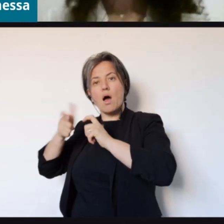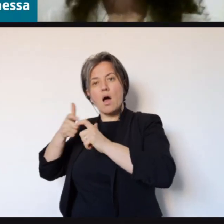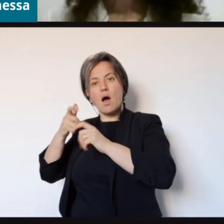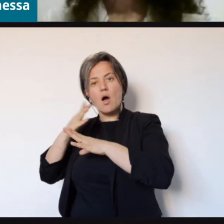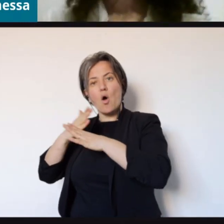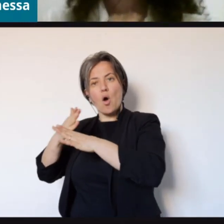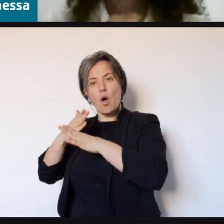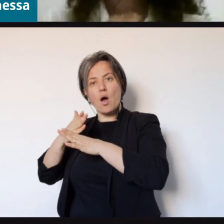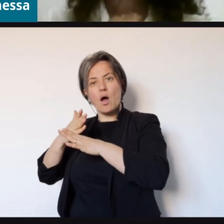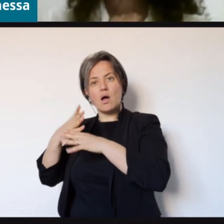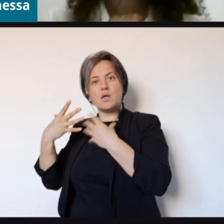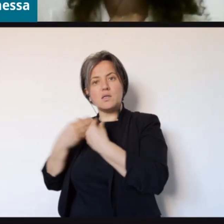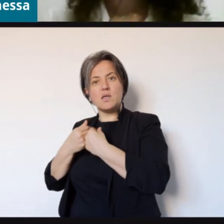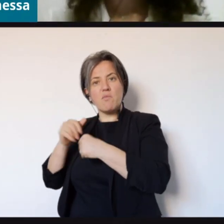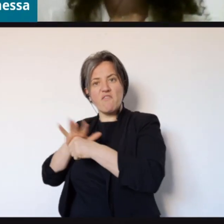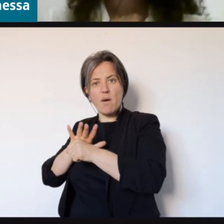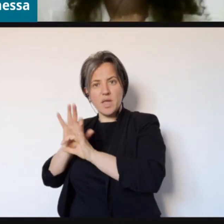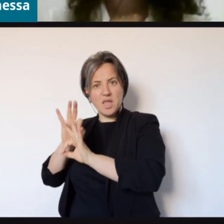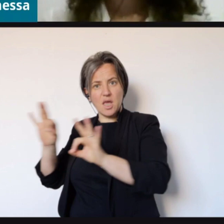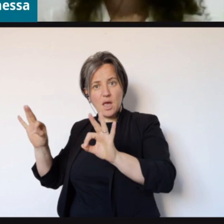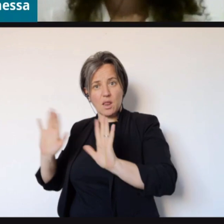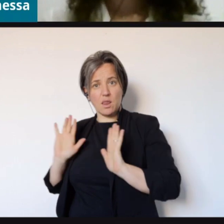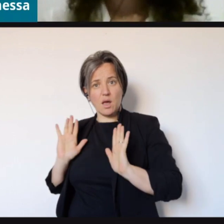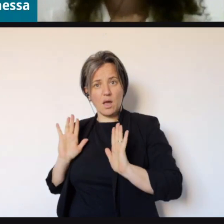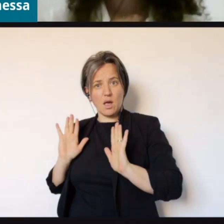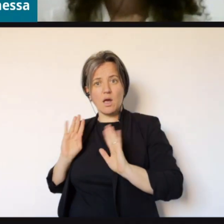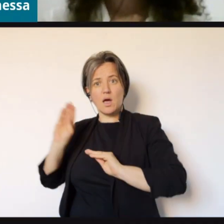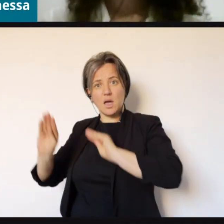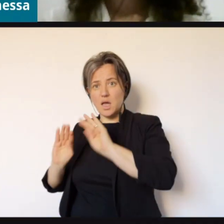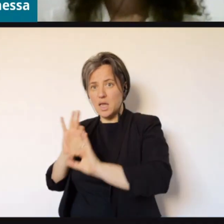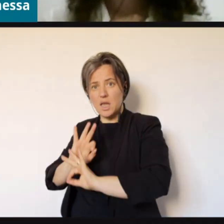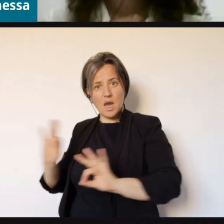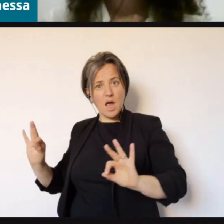famiglia, nessuna richiesta.